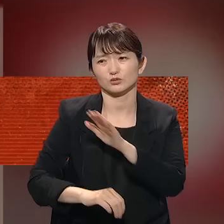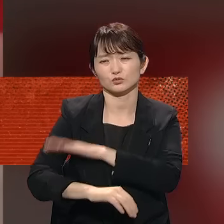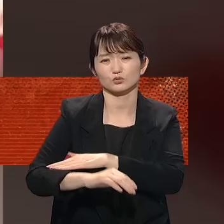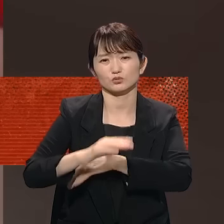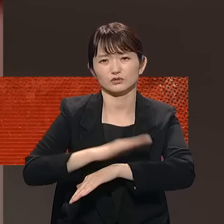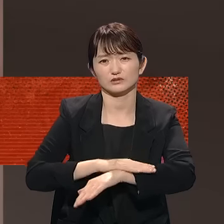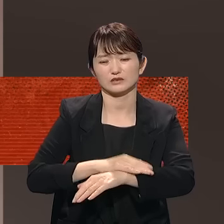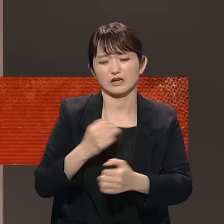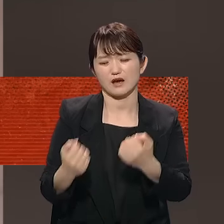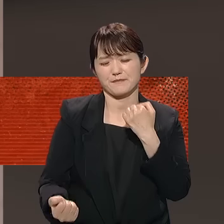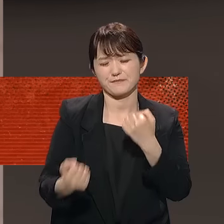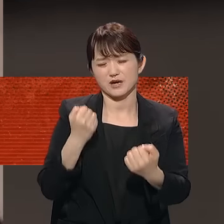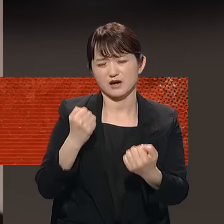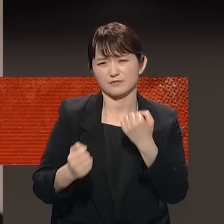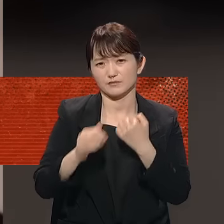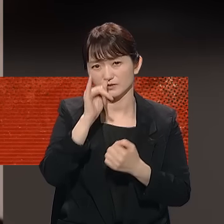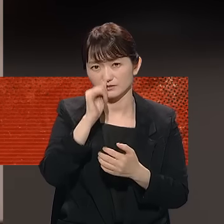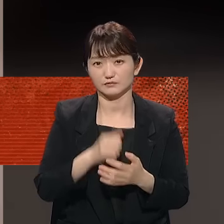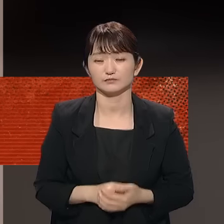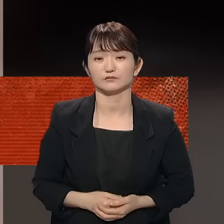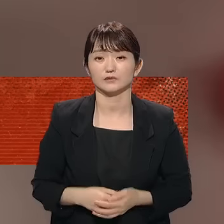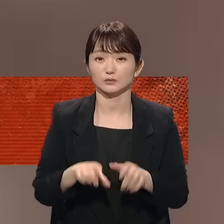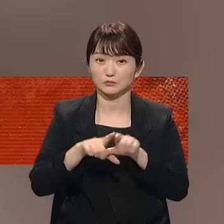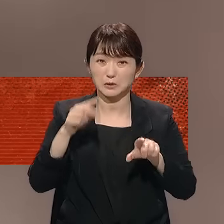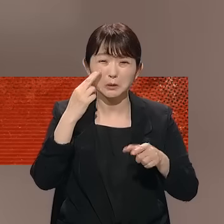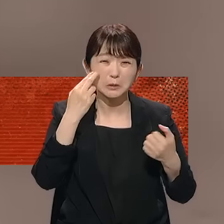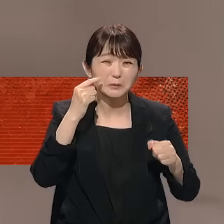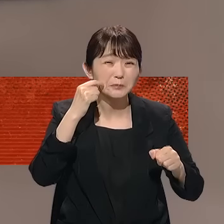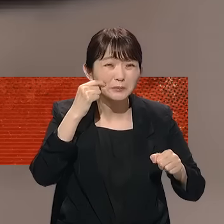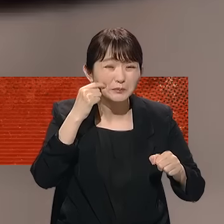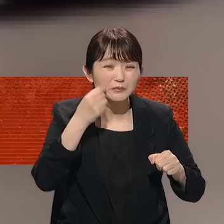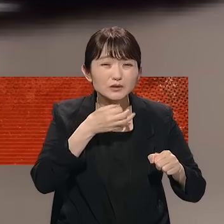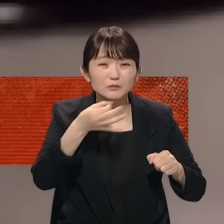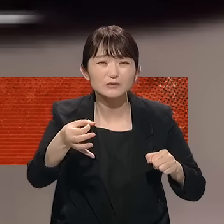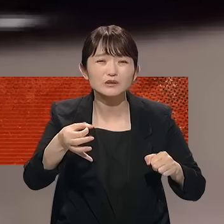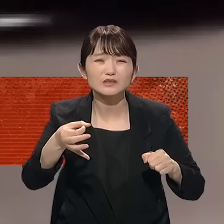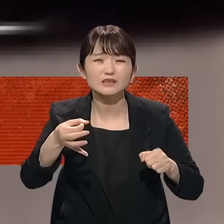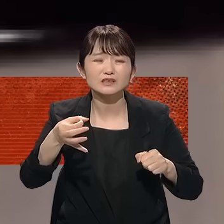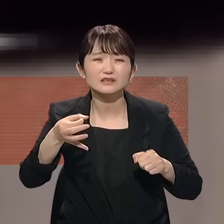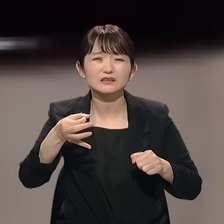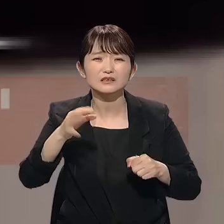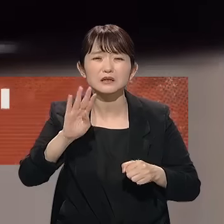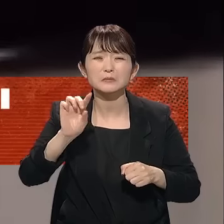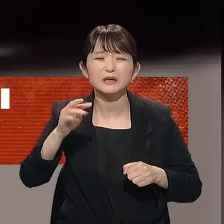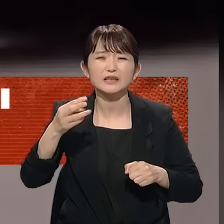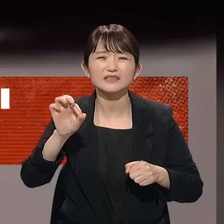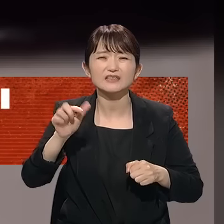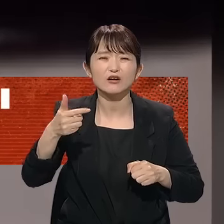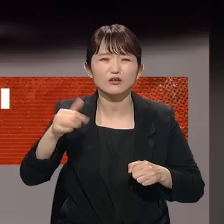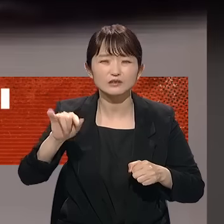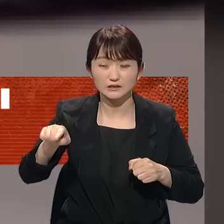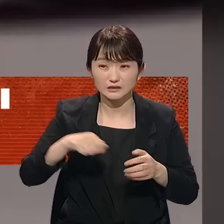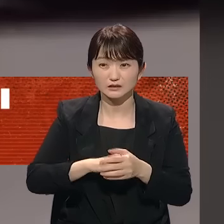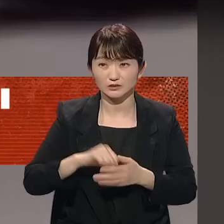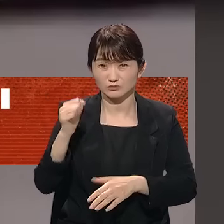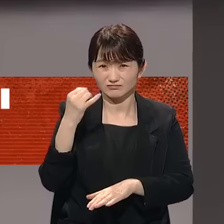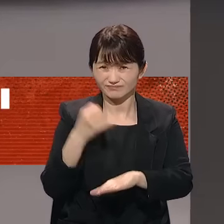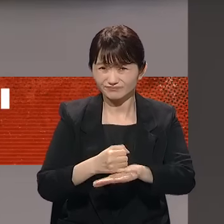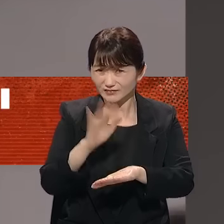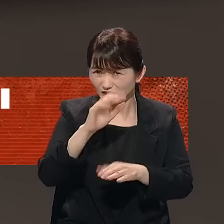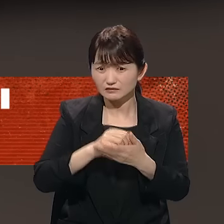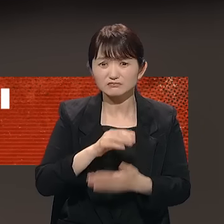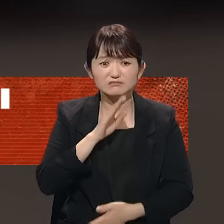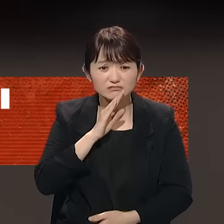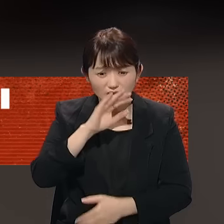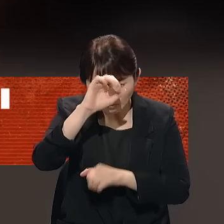있어, 지금. 자, 우리가 보통 연기 못한다 할 때 발연기라고 하잖아요. 근데 이 경우는 운전을 못해서가 아니라 진짜 발로 운전하고